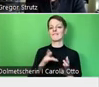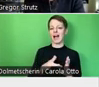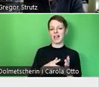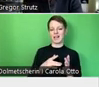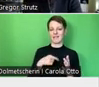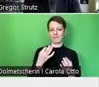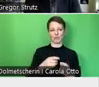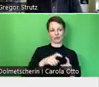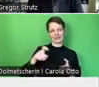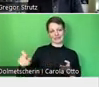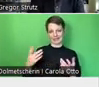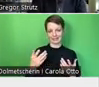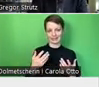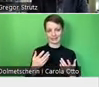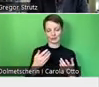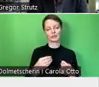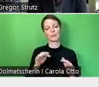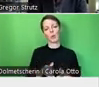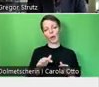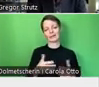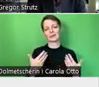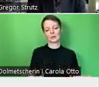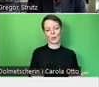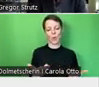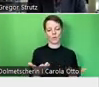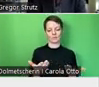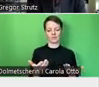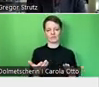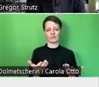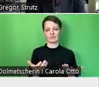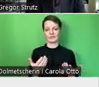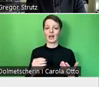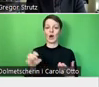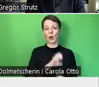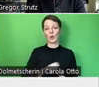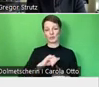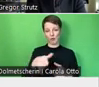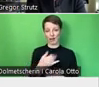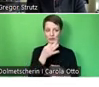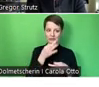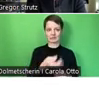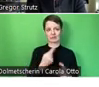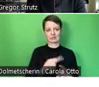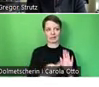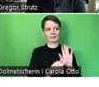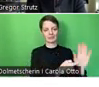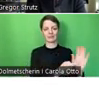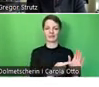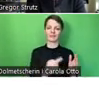die natürlich immer Teil einer Bürokratie sind rund um ein so großes europäisches Projekt. Vielen